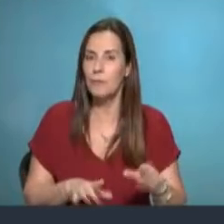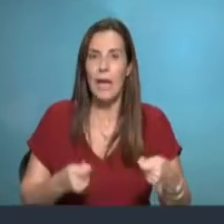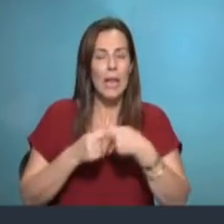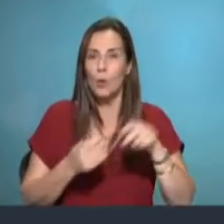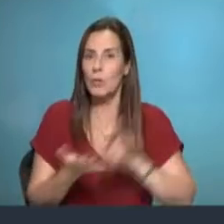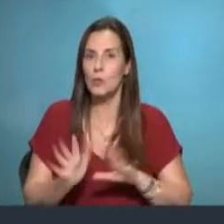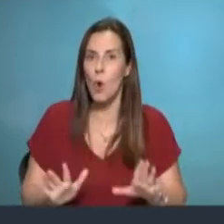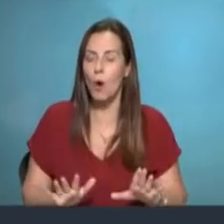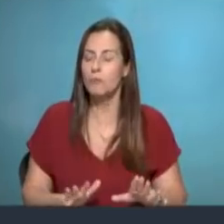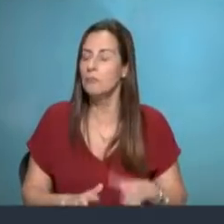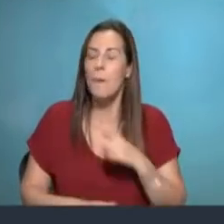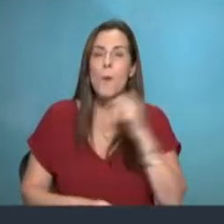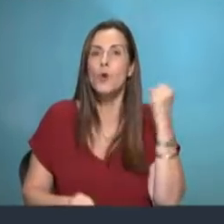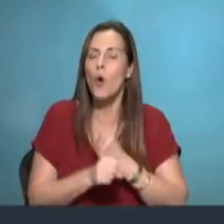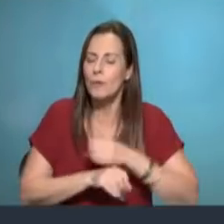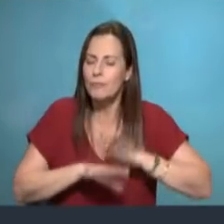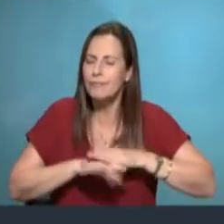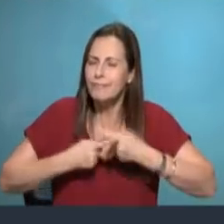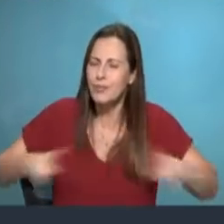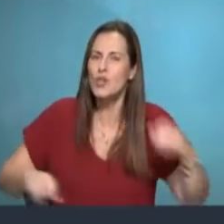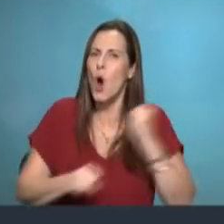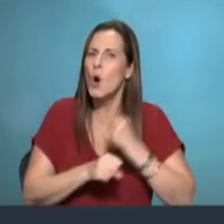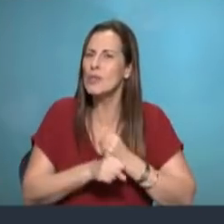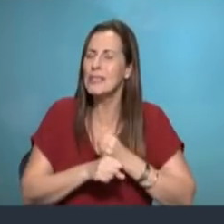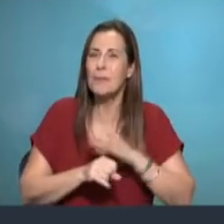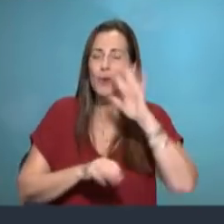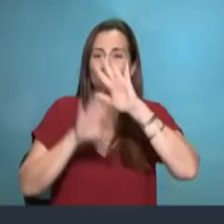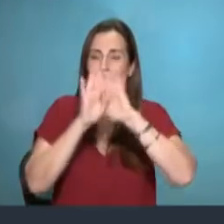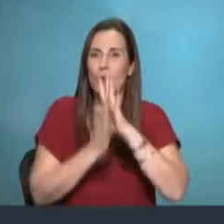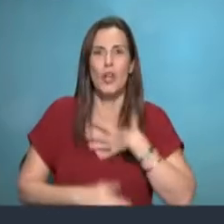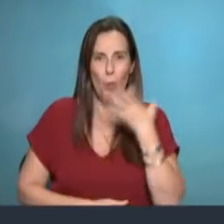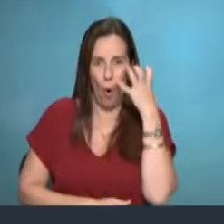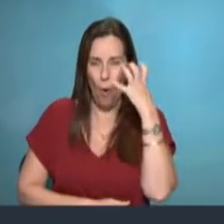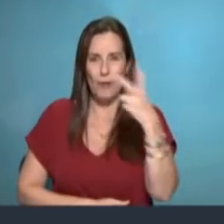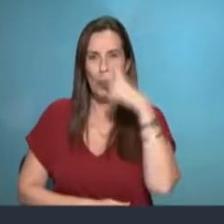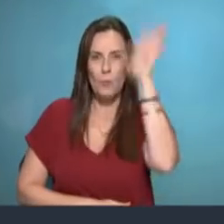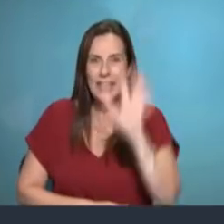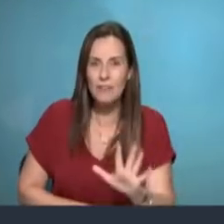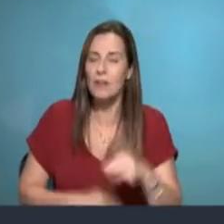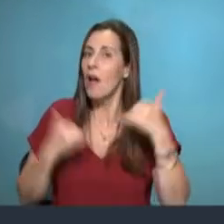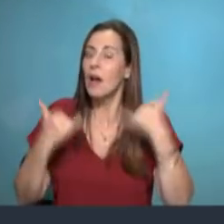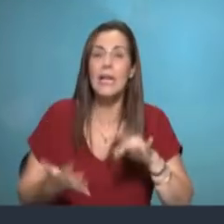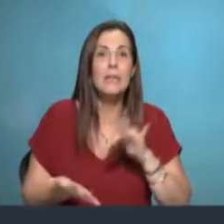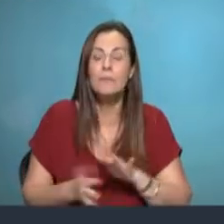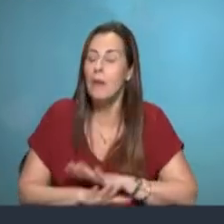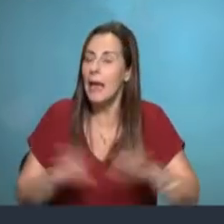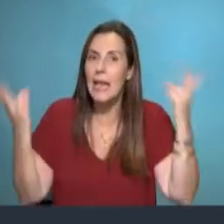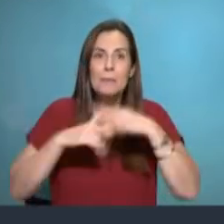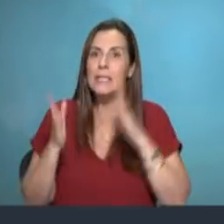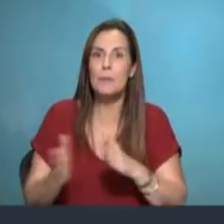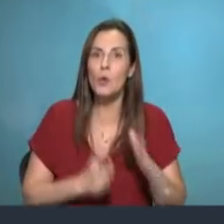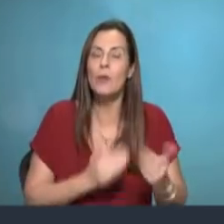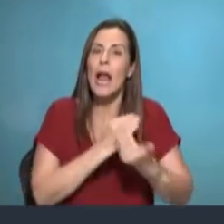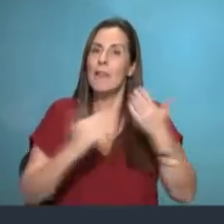הזכויות. מאות עובדי מקצועות הסט שעושים את הסדרות שכל כך אנחנו אוהבים לראות בטלוויזיה, כרגע נמצאים ללא הסכם מסודר